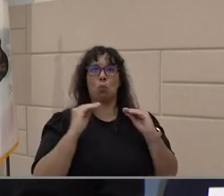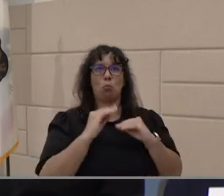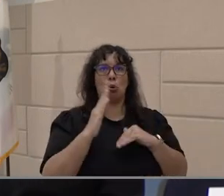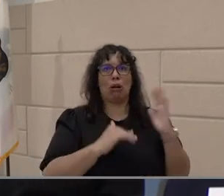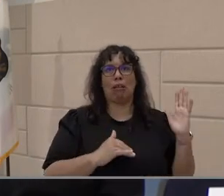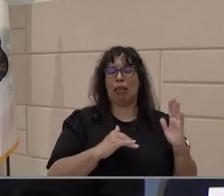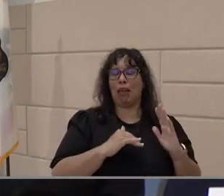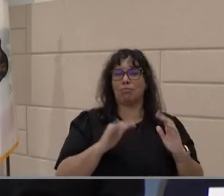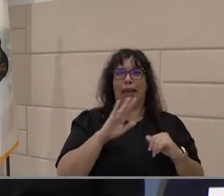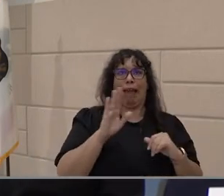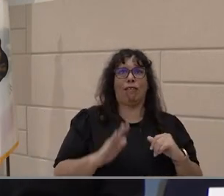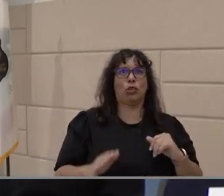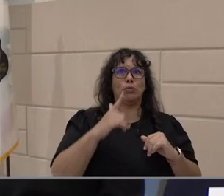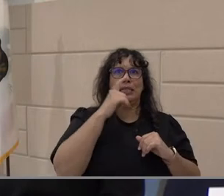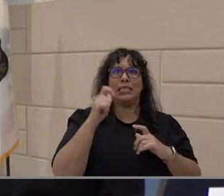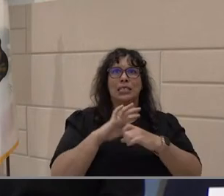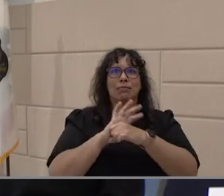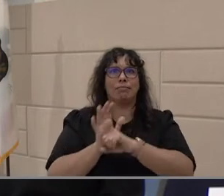ន